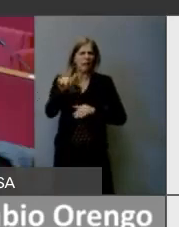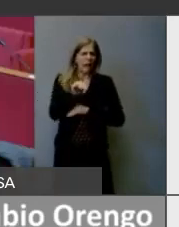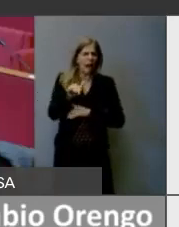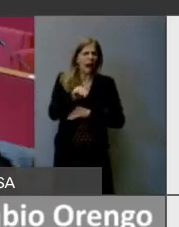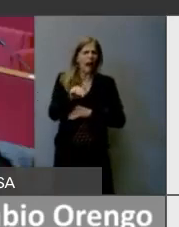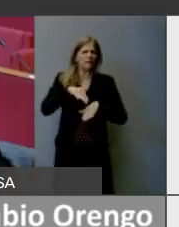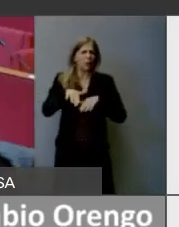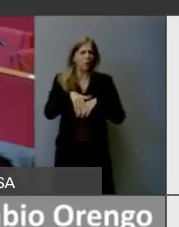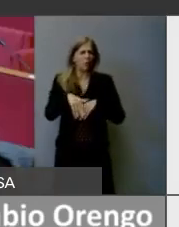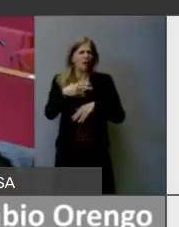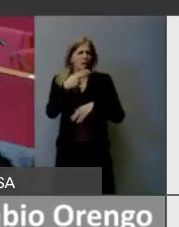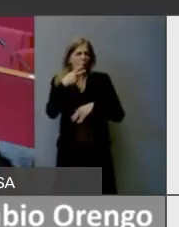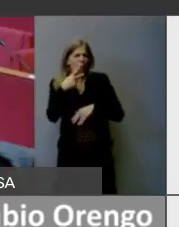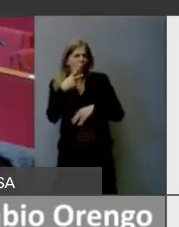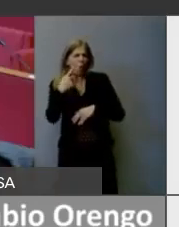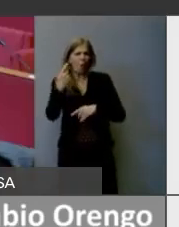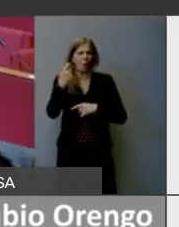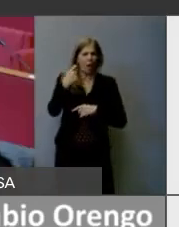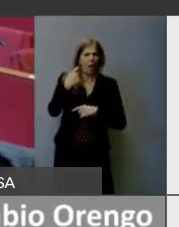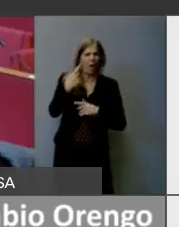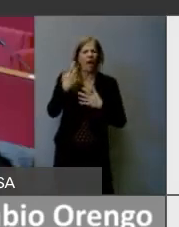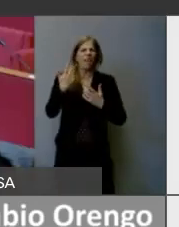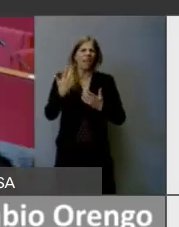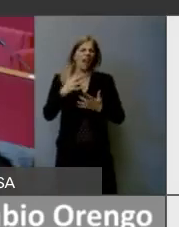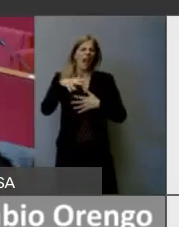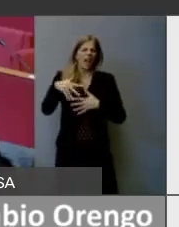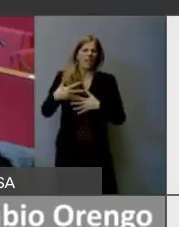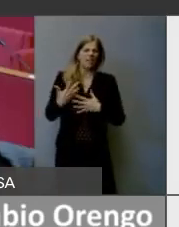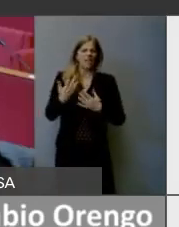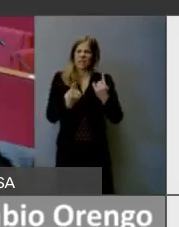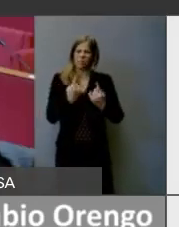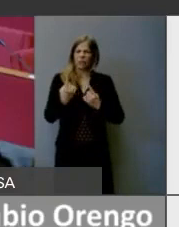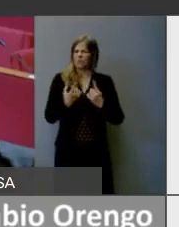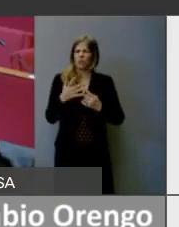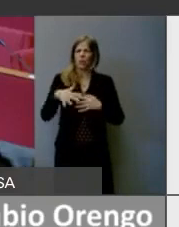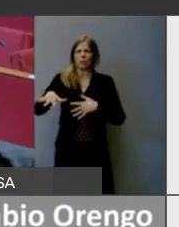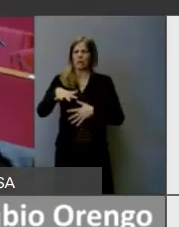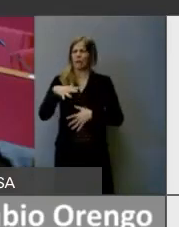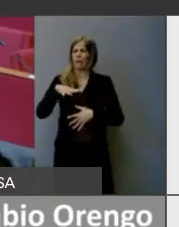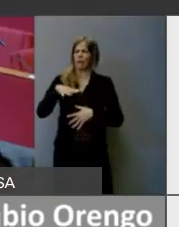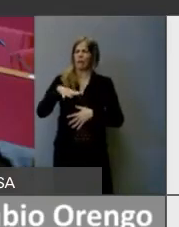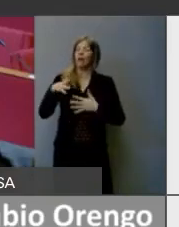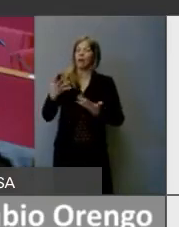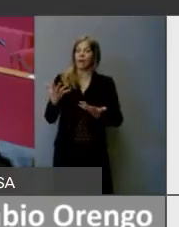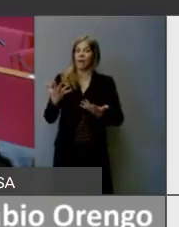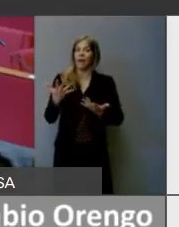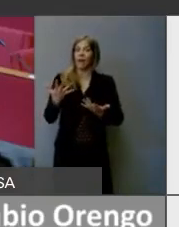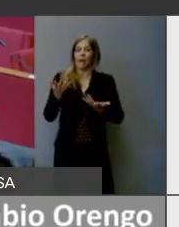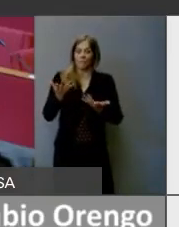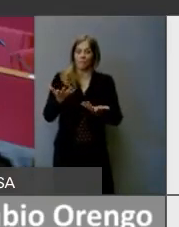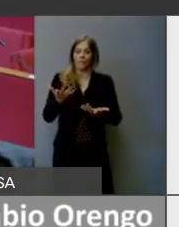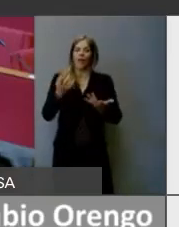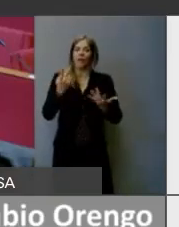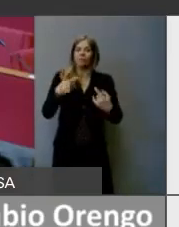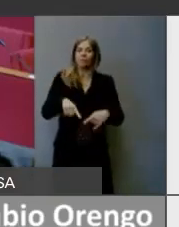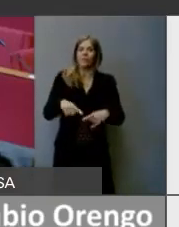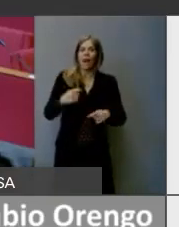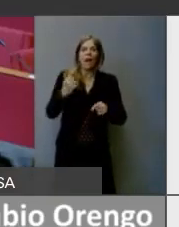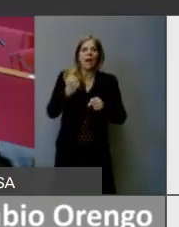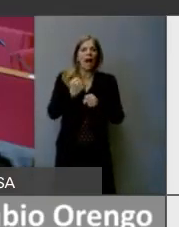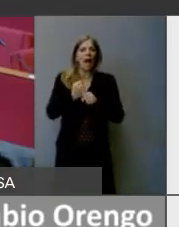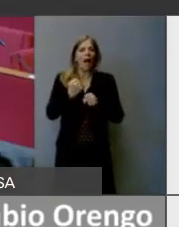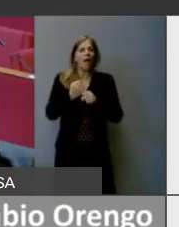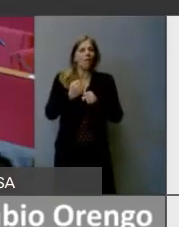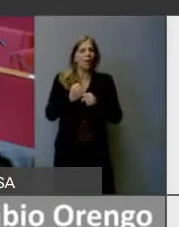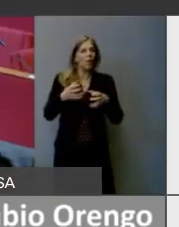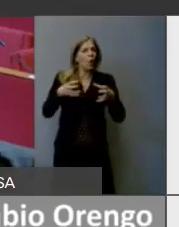altre situazioni non molto gradite nel quartiere, e che poteva appunto, grazie a questo lavoro che loro fanno di messa in ordine, di